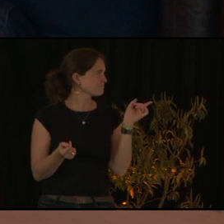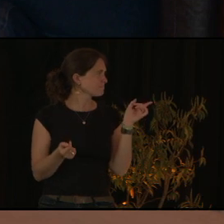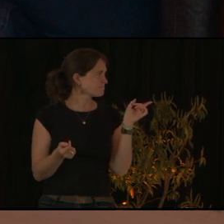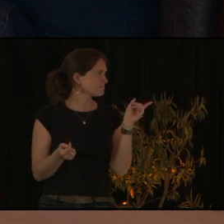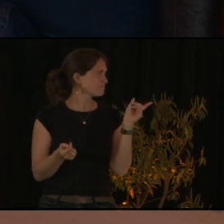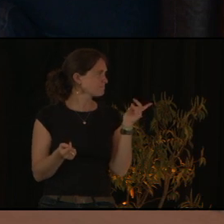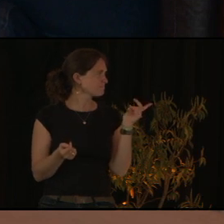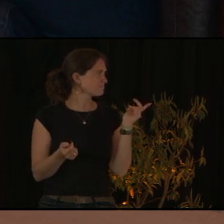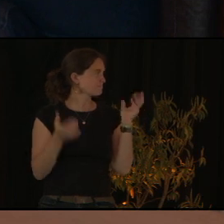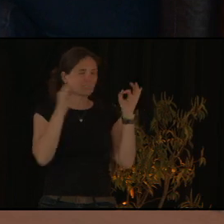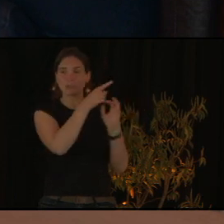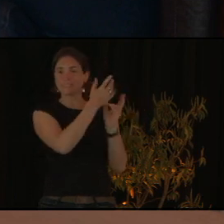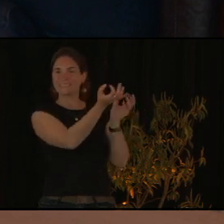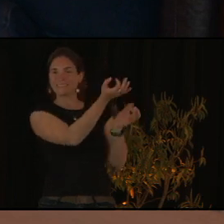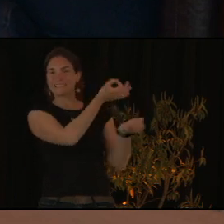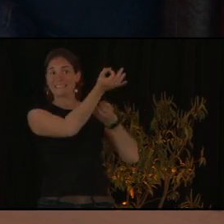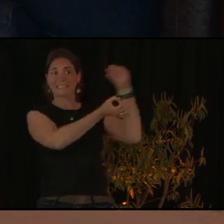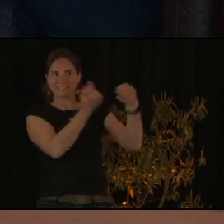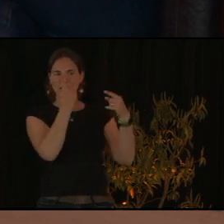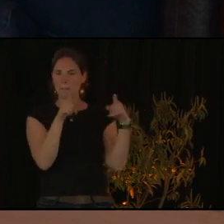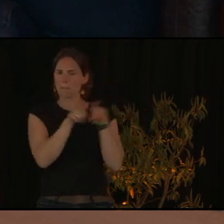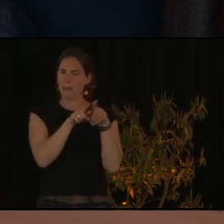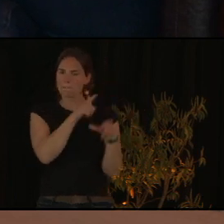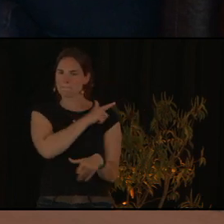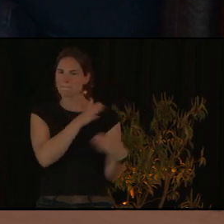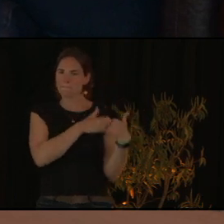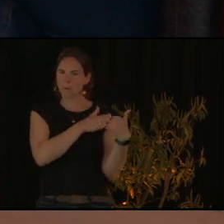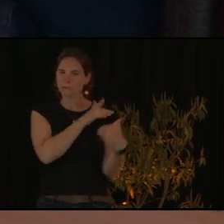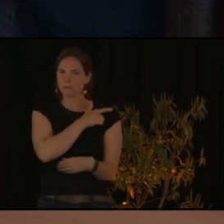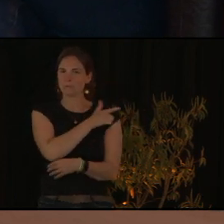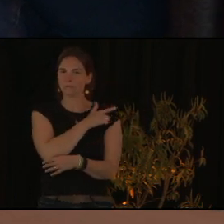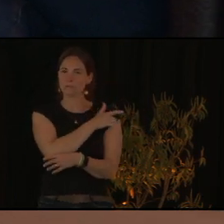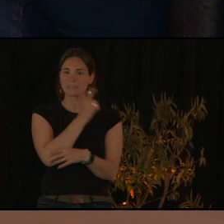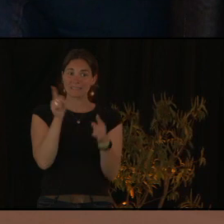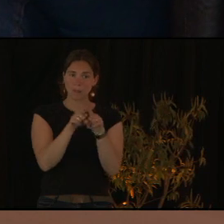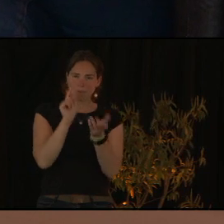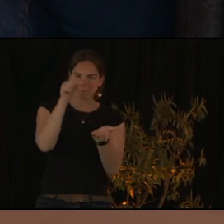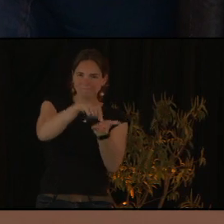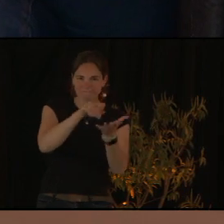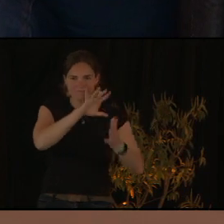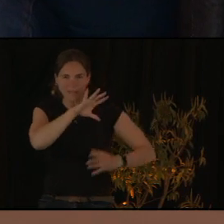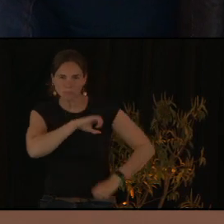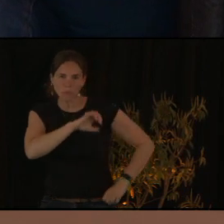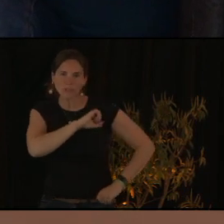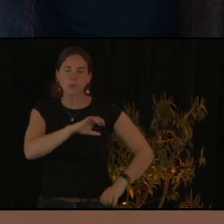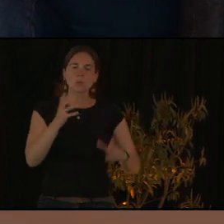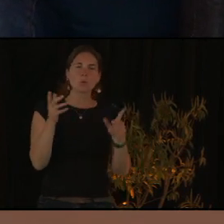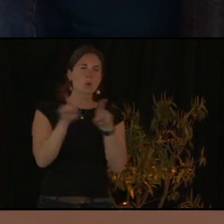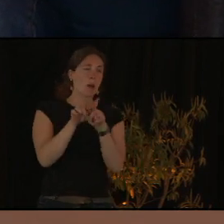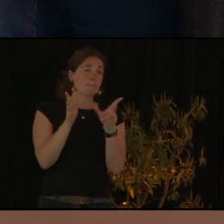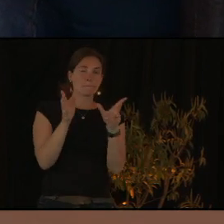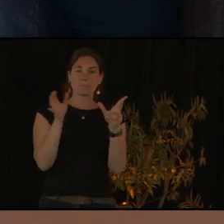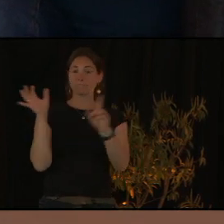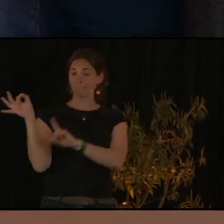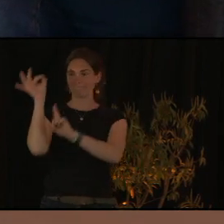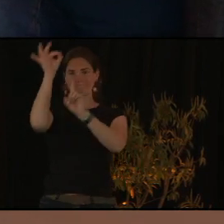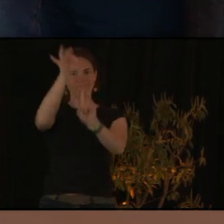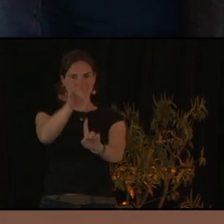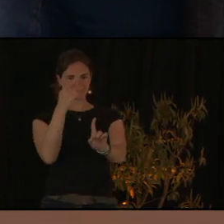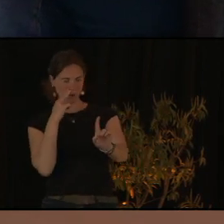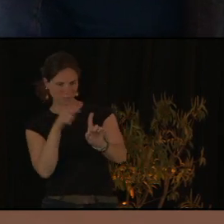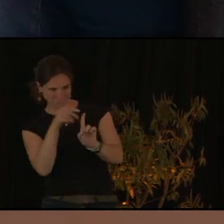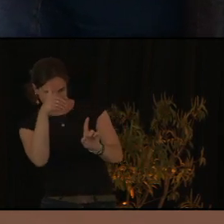je retrouve beaucoup de choses en commun là, entre cette idée de lieu d'expérimentation où on place des personnages, on voit ce qui